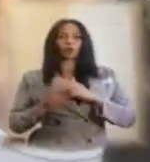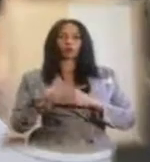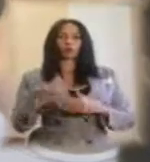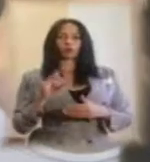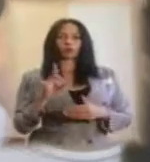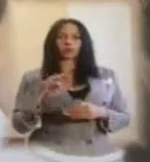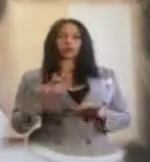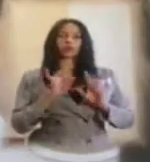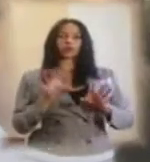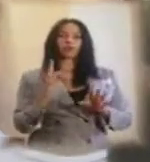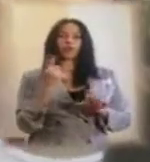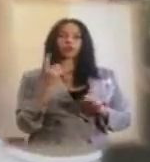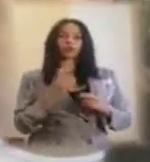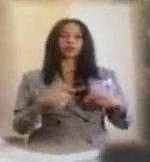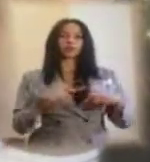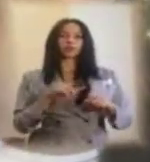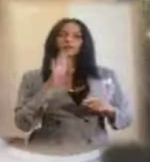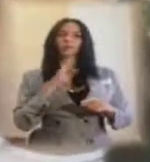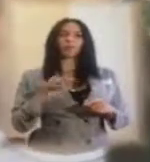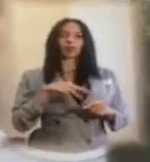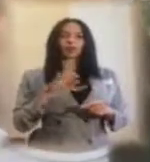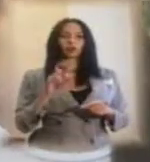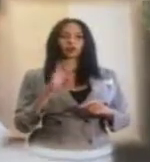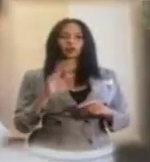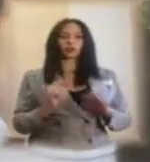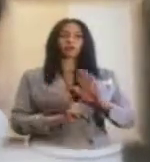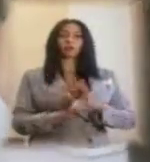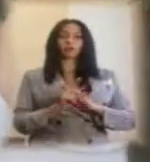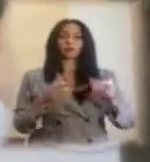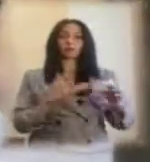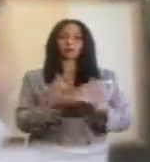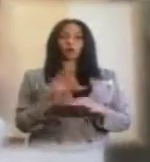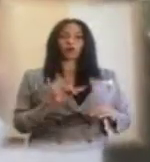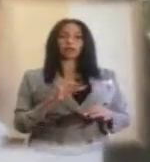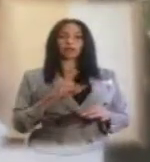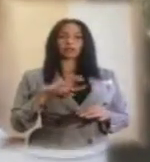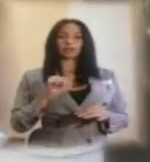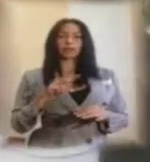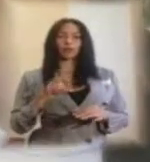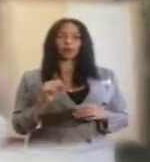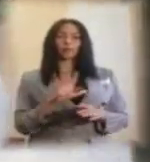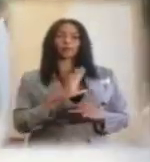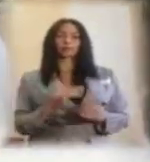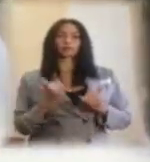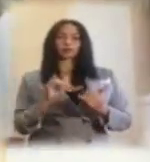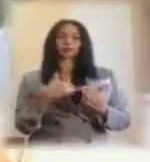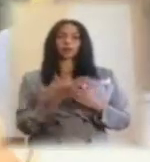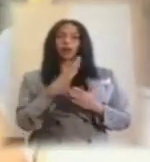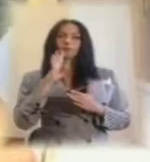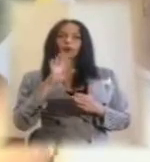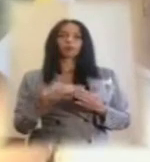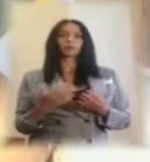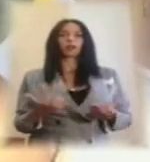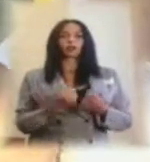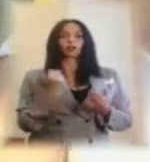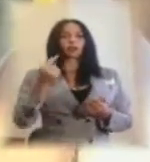психологиня Марія Козлова. Соціальний проект «Не інста-мама» був створений мамами для мам, для підтримки їх психологічного стану, для